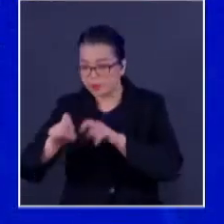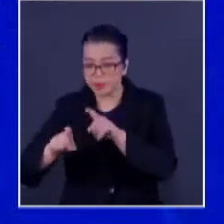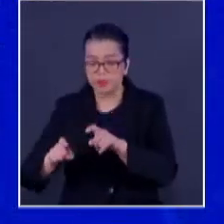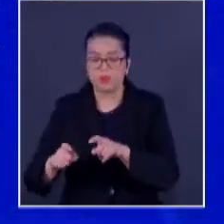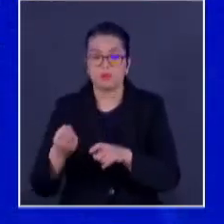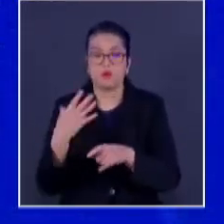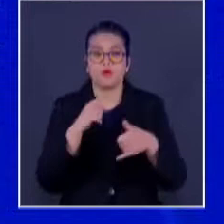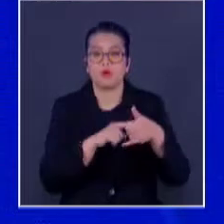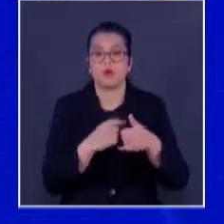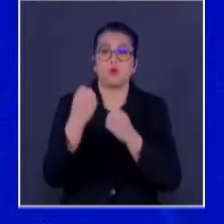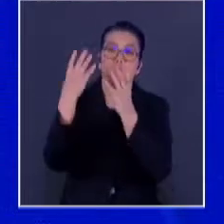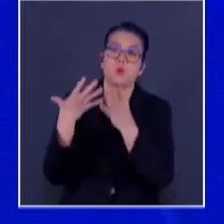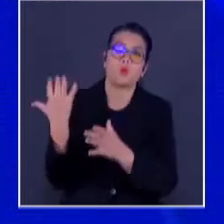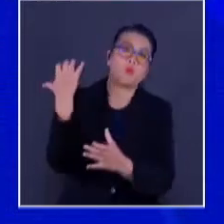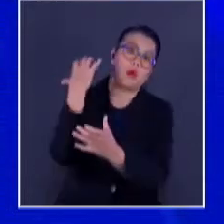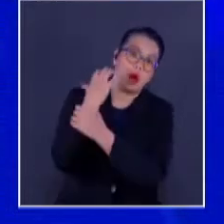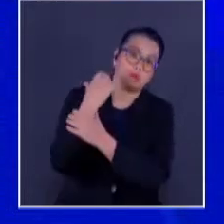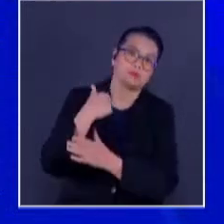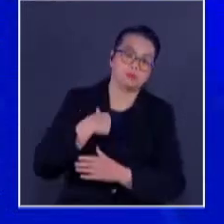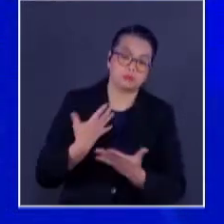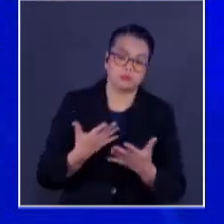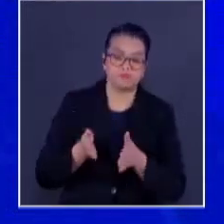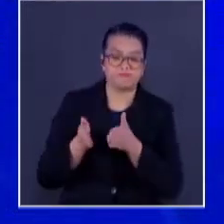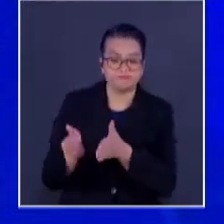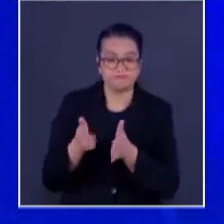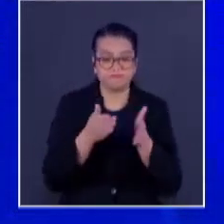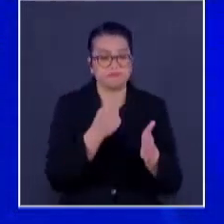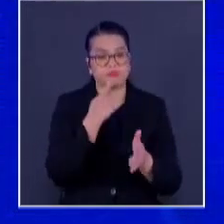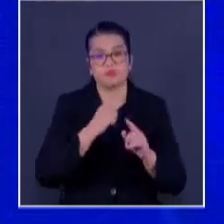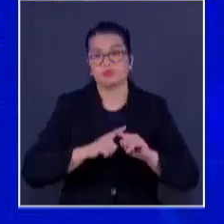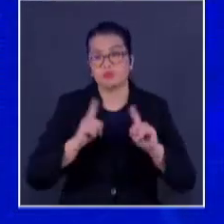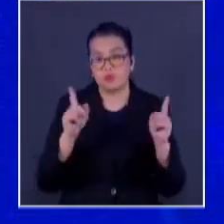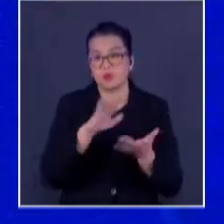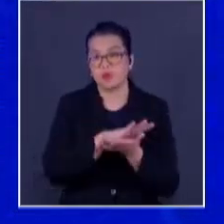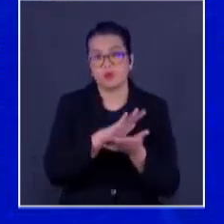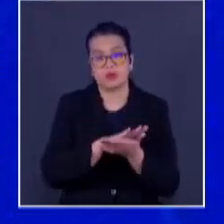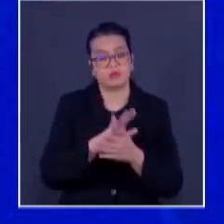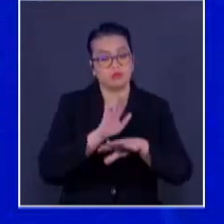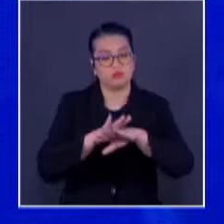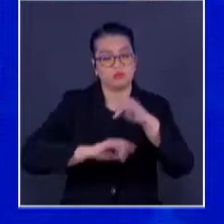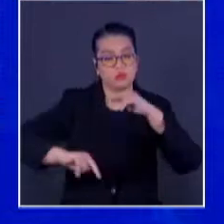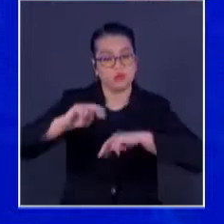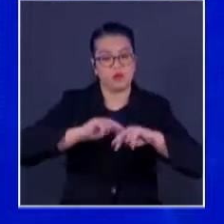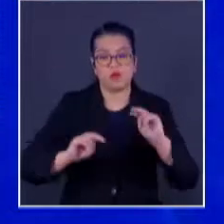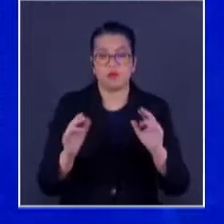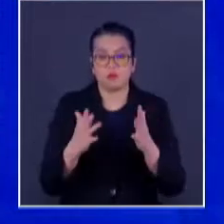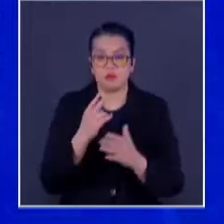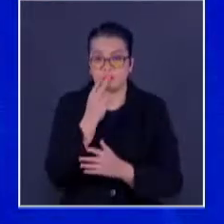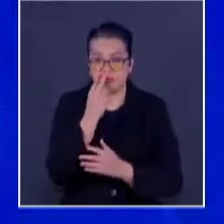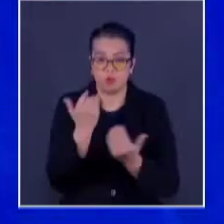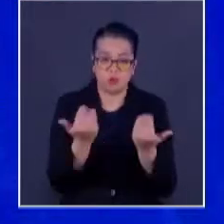อกว่าคุณครูบังคับนะคะซึ่งเหตุการณ์นี้คุณแม่บอกว่ามันเป็นเรื่องที่โรงเรียนเนี่ยประมาทเลินเล่อทำให้เกิดเหตุการณ์ที่ไม่คาด